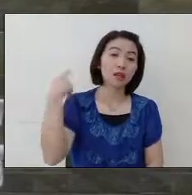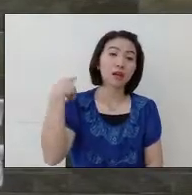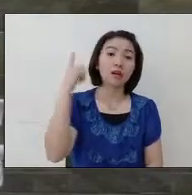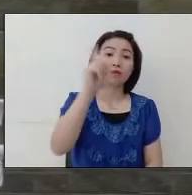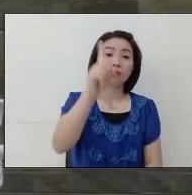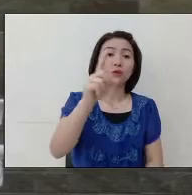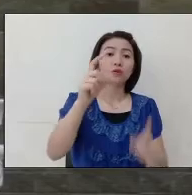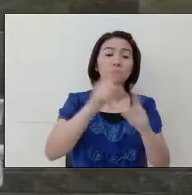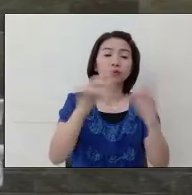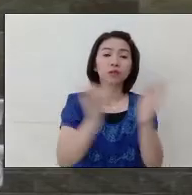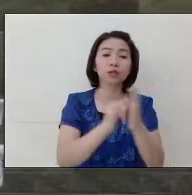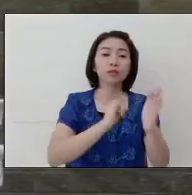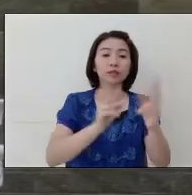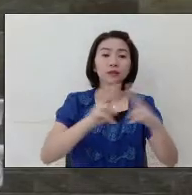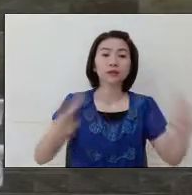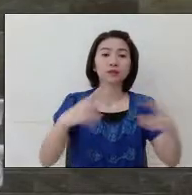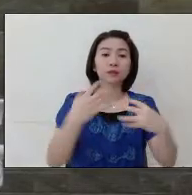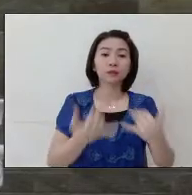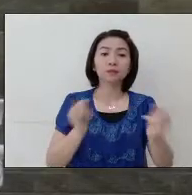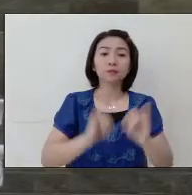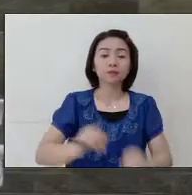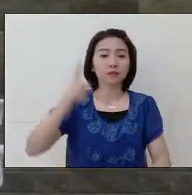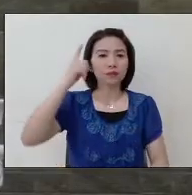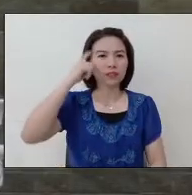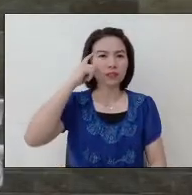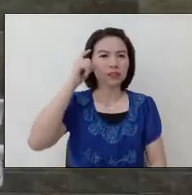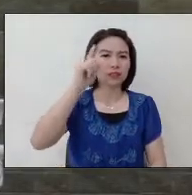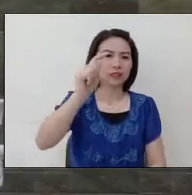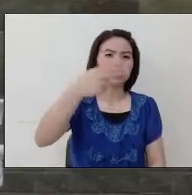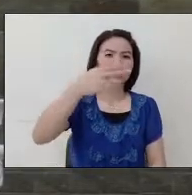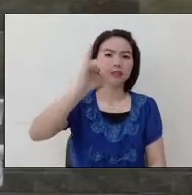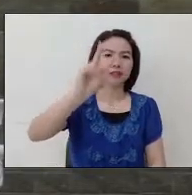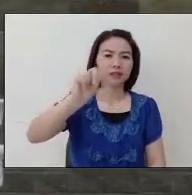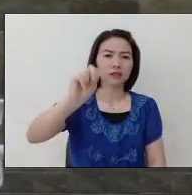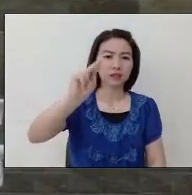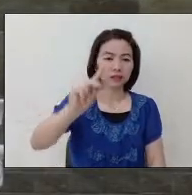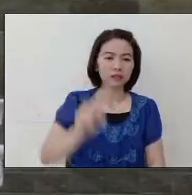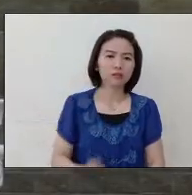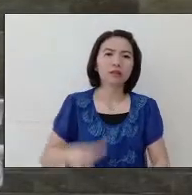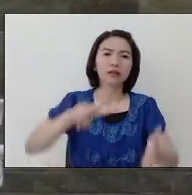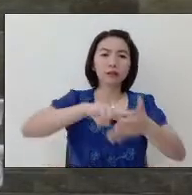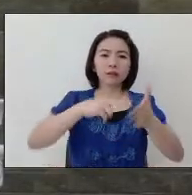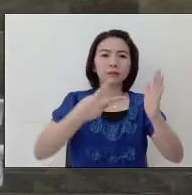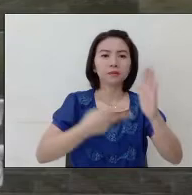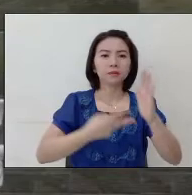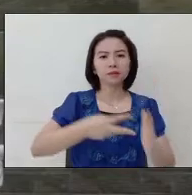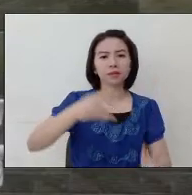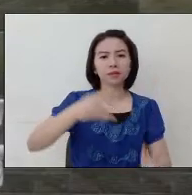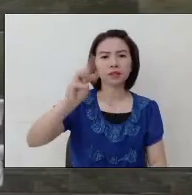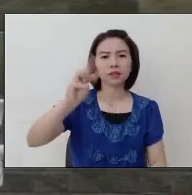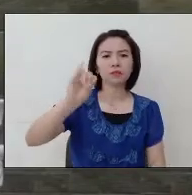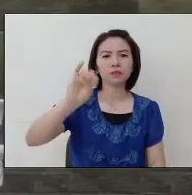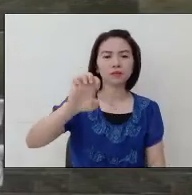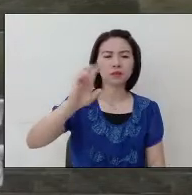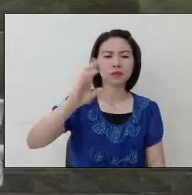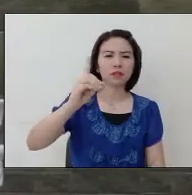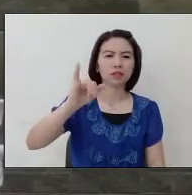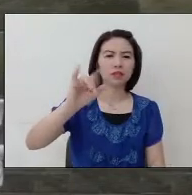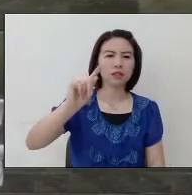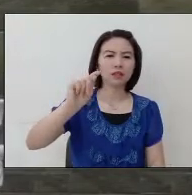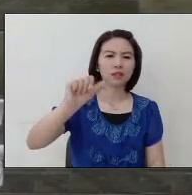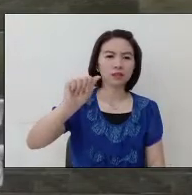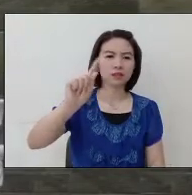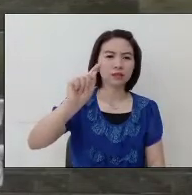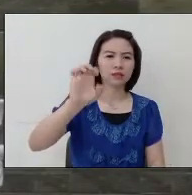word, think. What does it mean? Meditate. Meditate. Kinakailangan, yun po